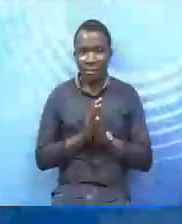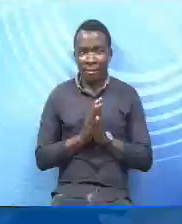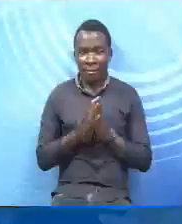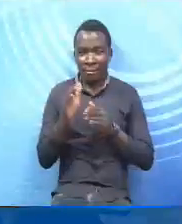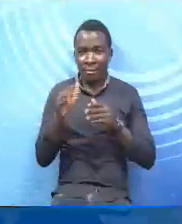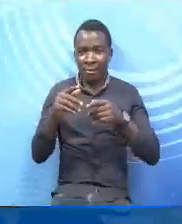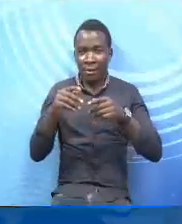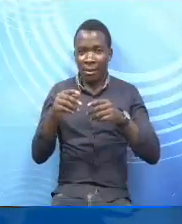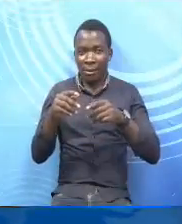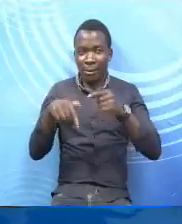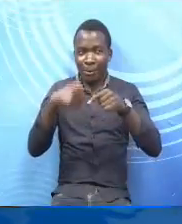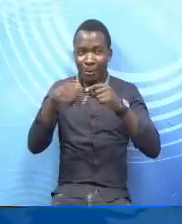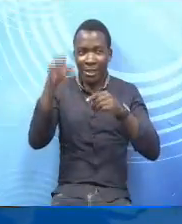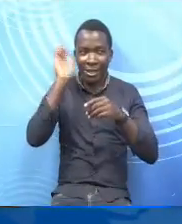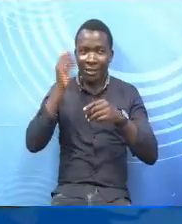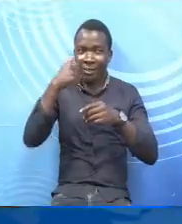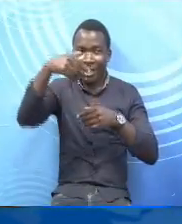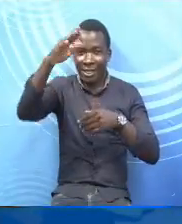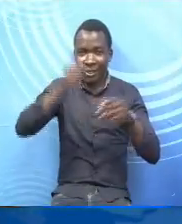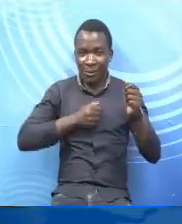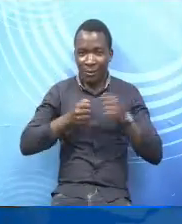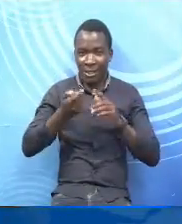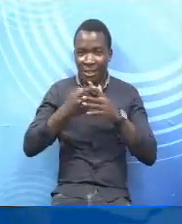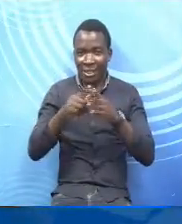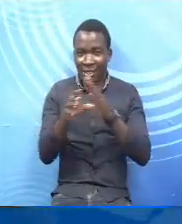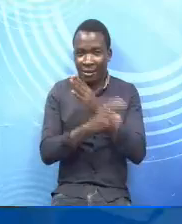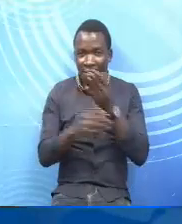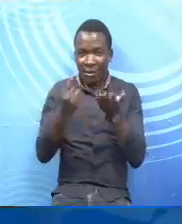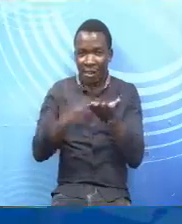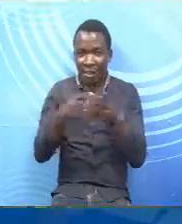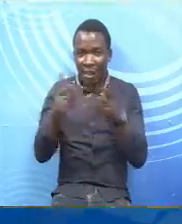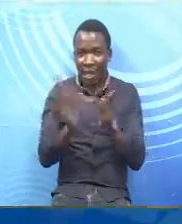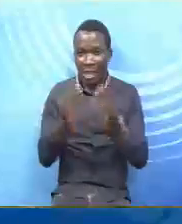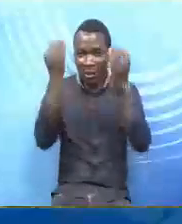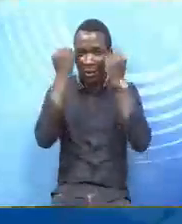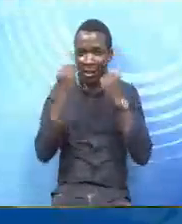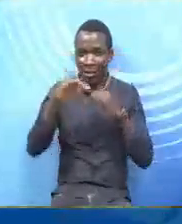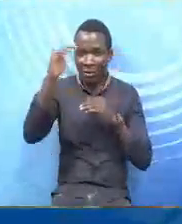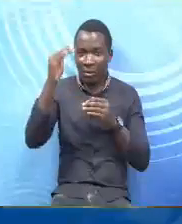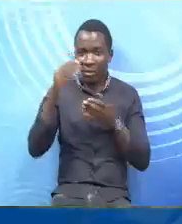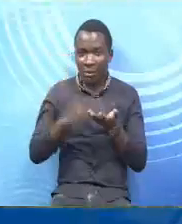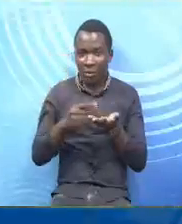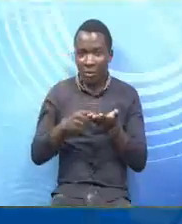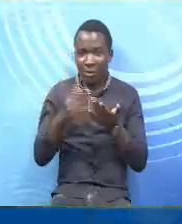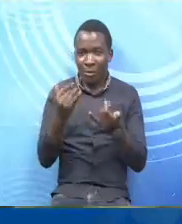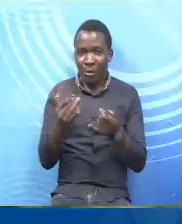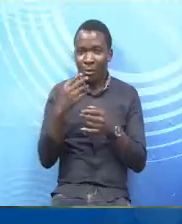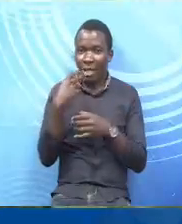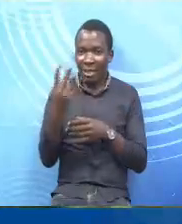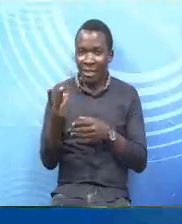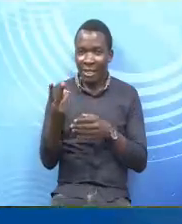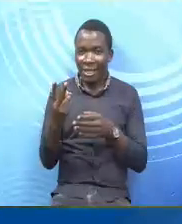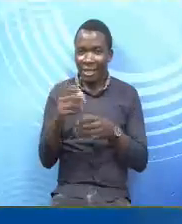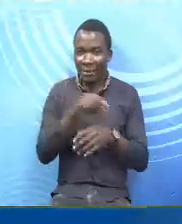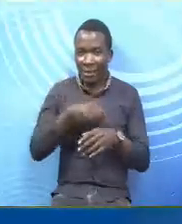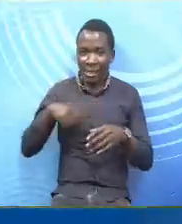Twerekeje makuru hari kuvugwa hanze y'u Rwanda, reka tuyere mu gihugu cya Uganda, aho urukiko rw'ikirenga rwa Uganda kuri uyu wa kabiri rwanze